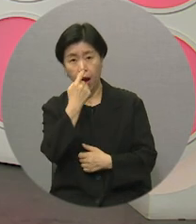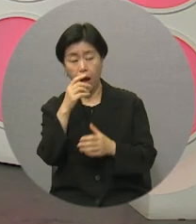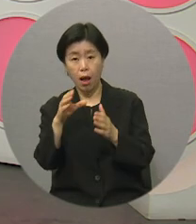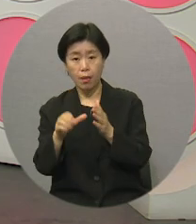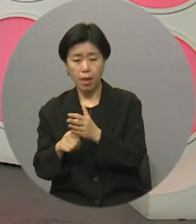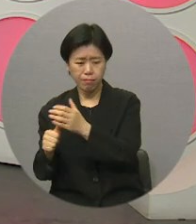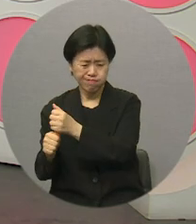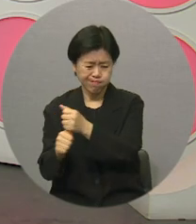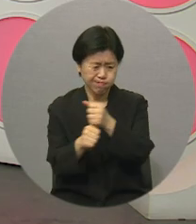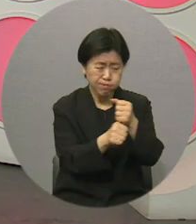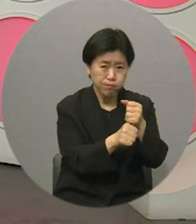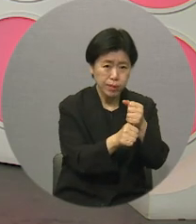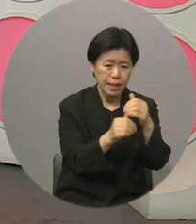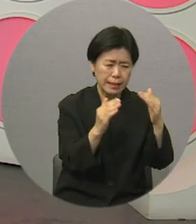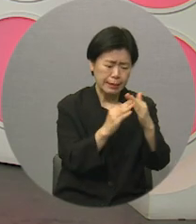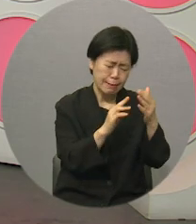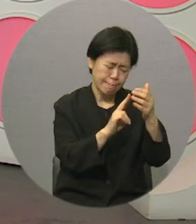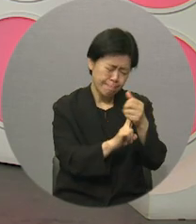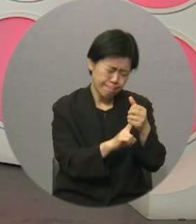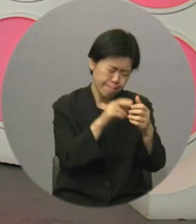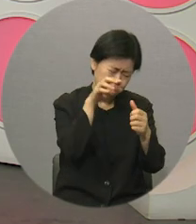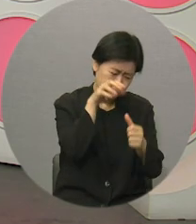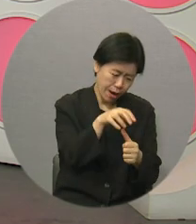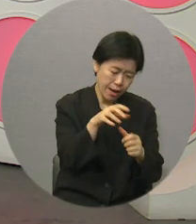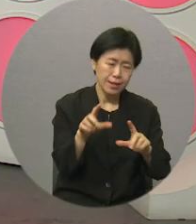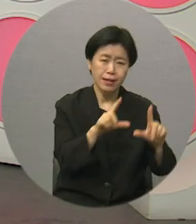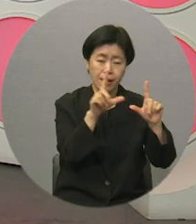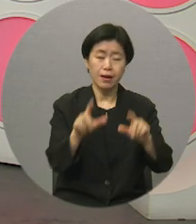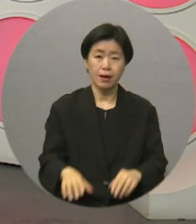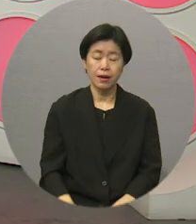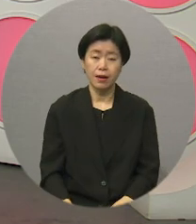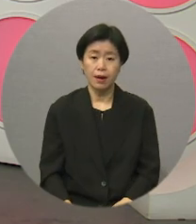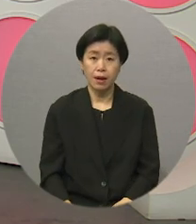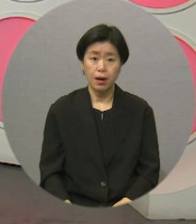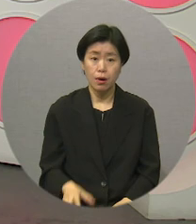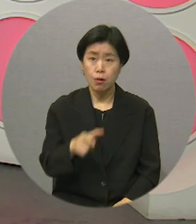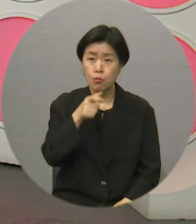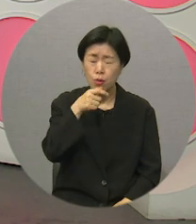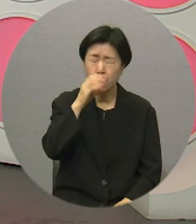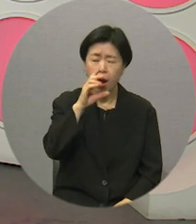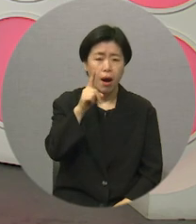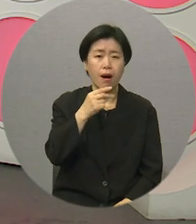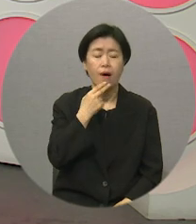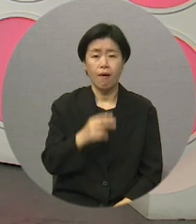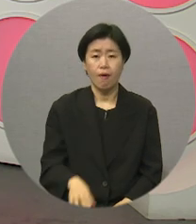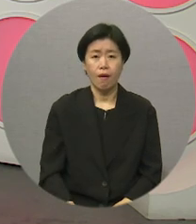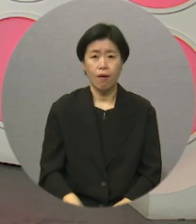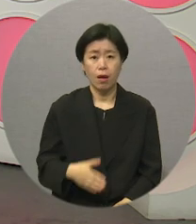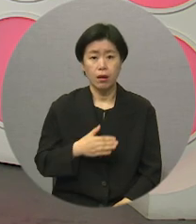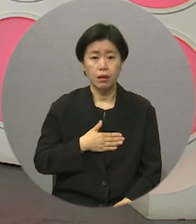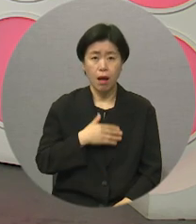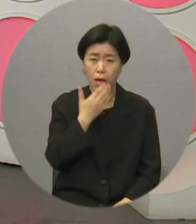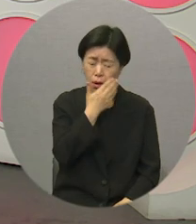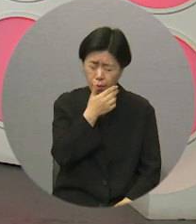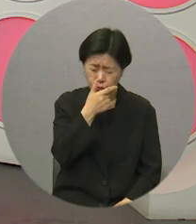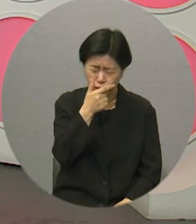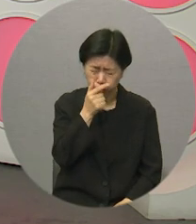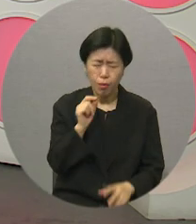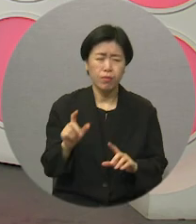마시지 못했습니다. 영양실조로 몸이 약해 괴롭힘을 당했고 학습 능력도